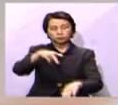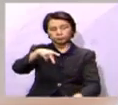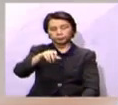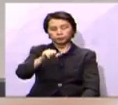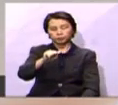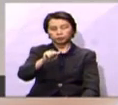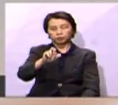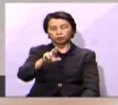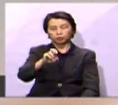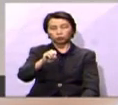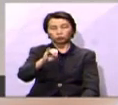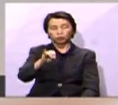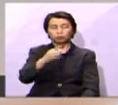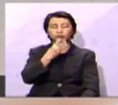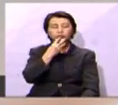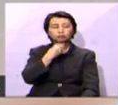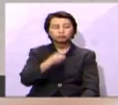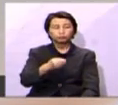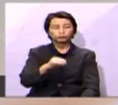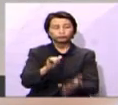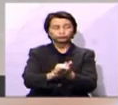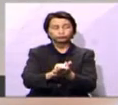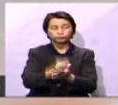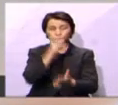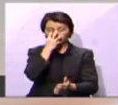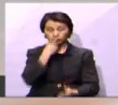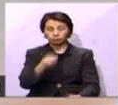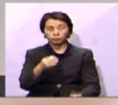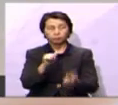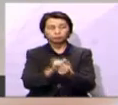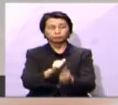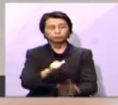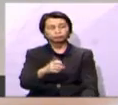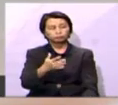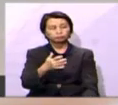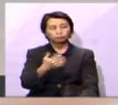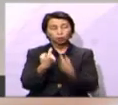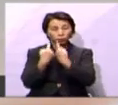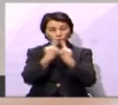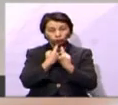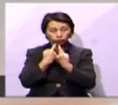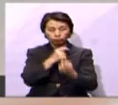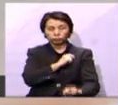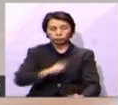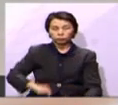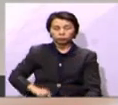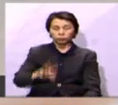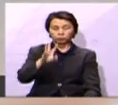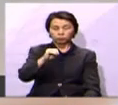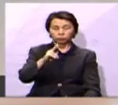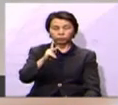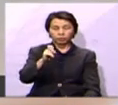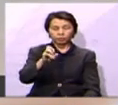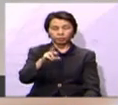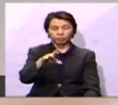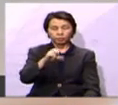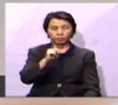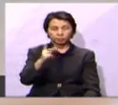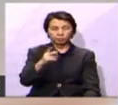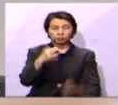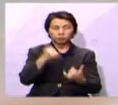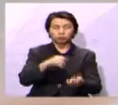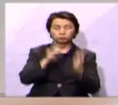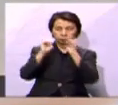Dan sempena Hari Keputeraan yang di-Pertuan Besar Negeri Sembilan, Tuanku Muhriz Ibni Almarhum, Tuanku Munawir. Untuk perkembangannya, kita